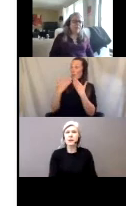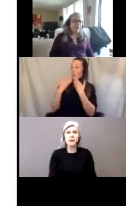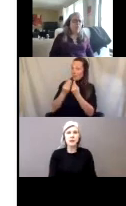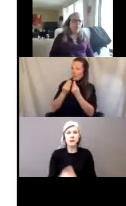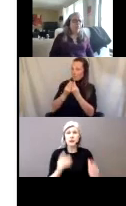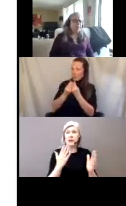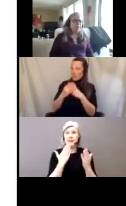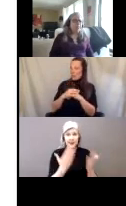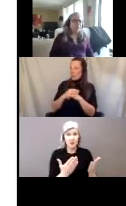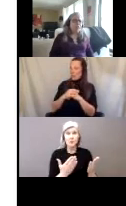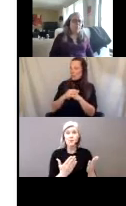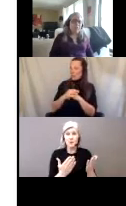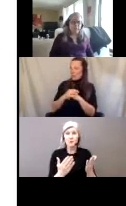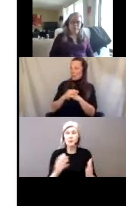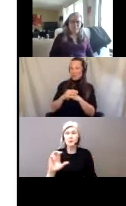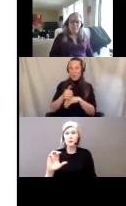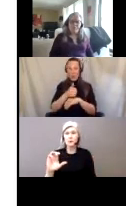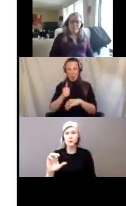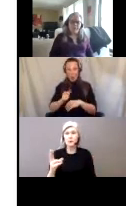Merci beaucoup.